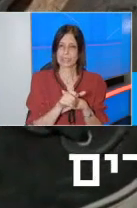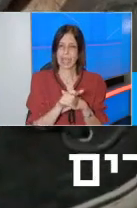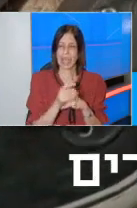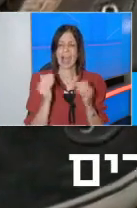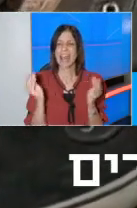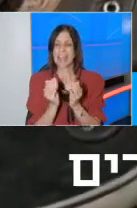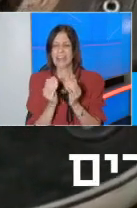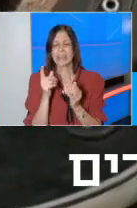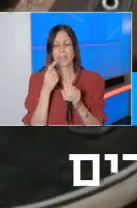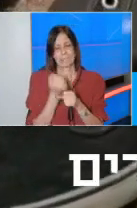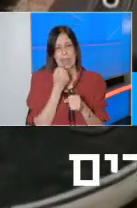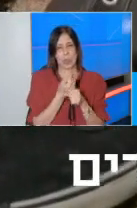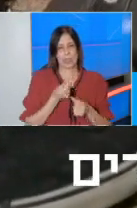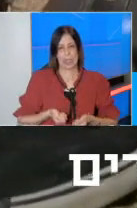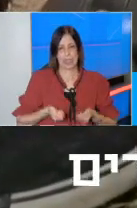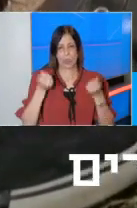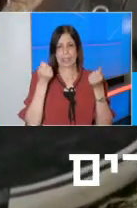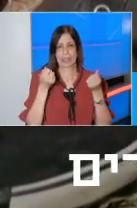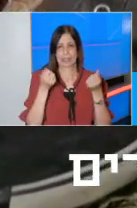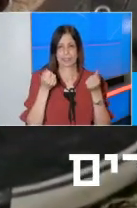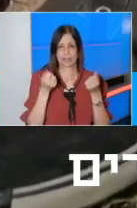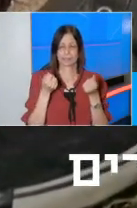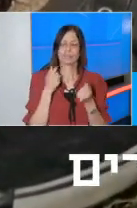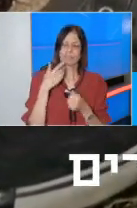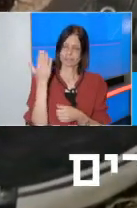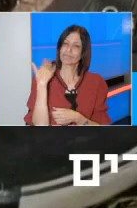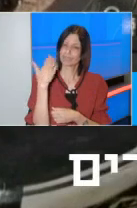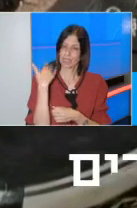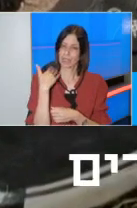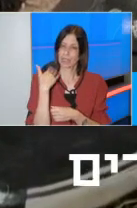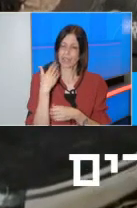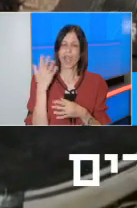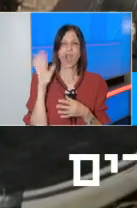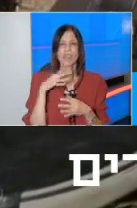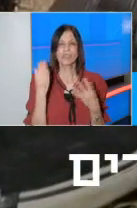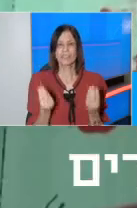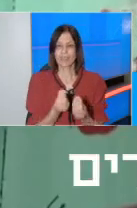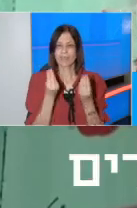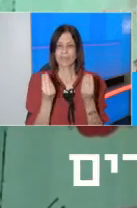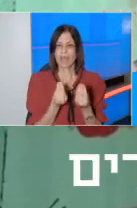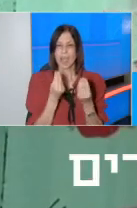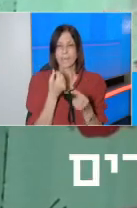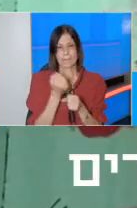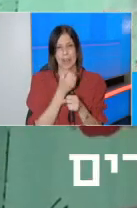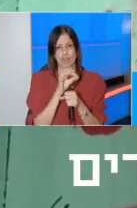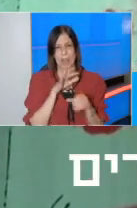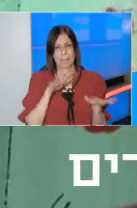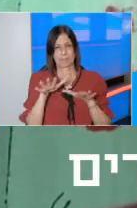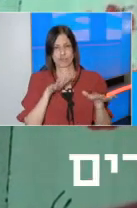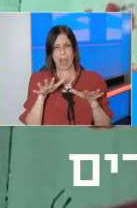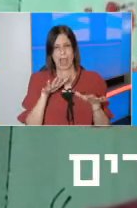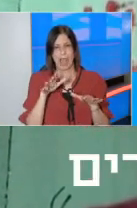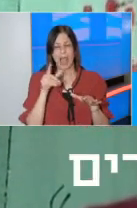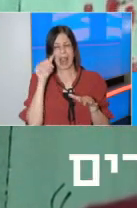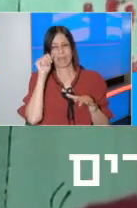הפעילות החינוכית כביכול זאת הייתה עוד צעד בפעילות של הממשלה